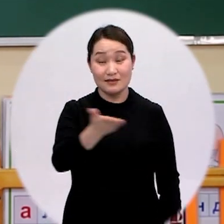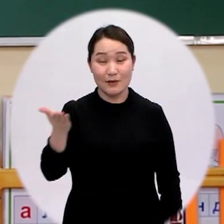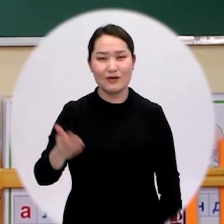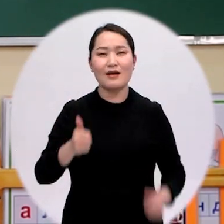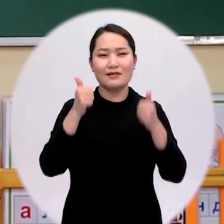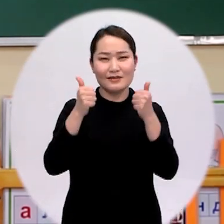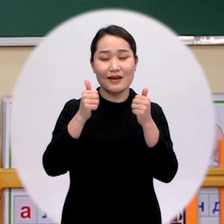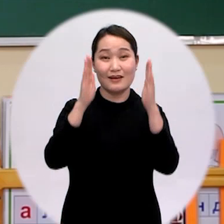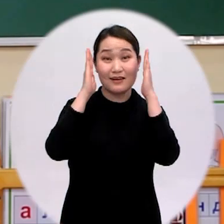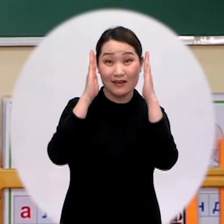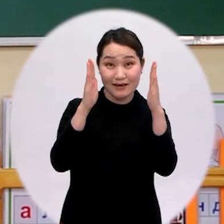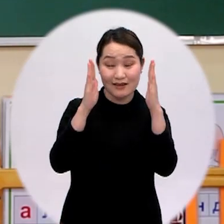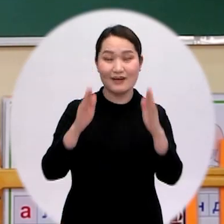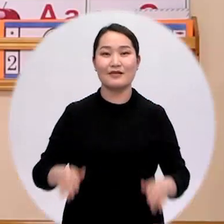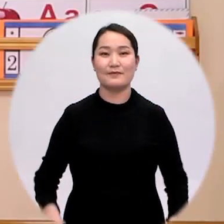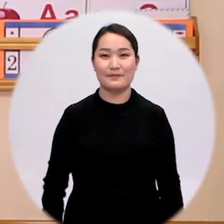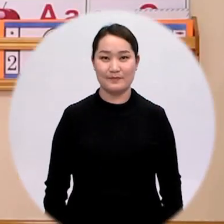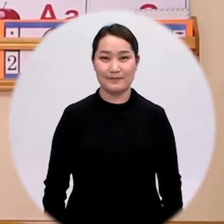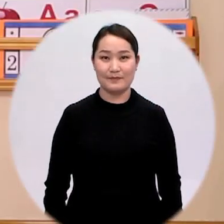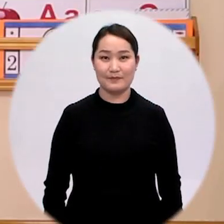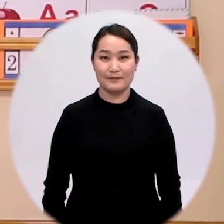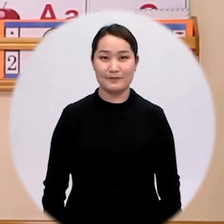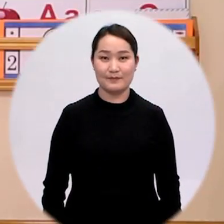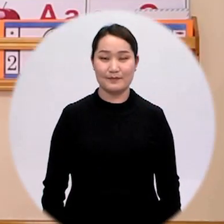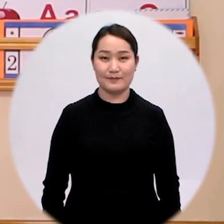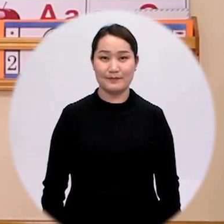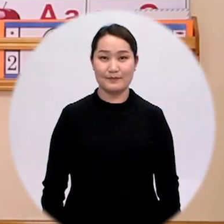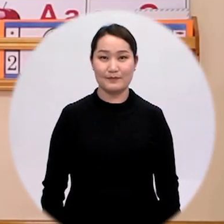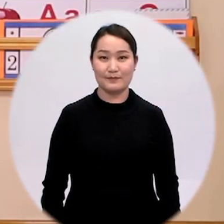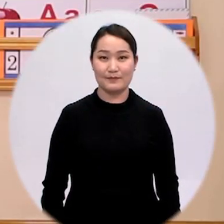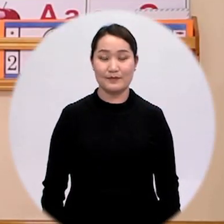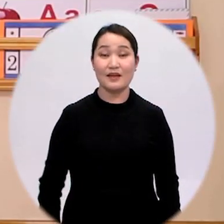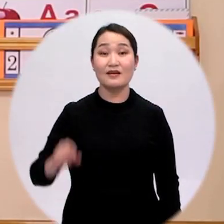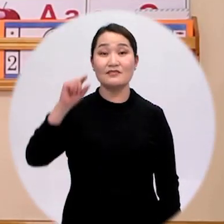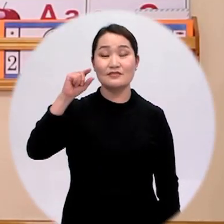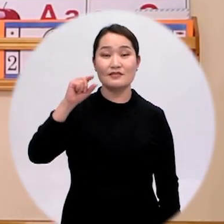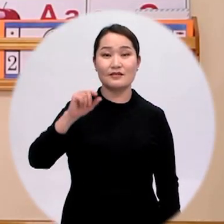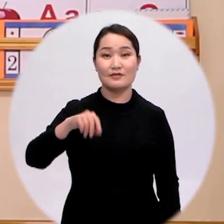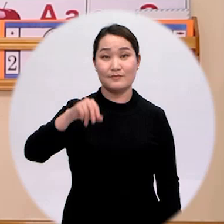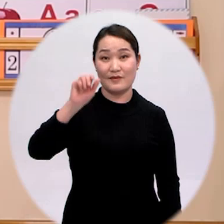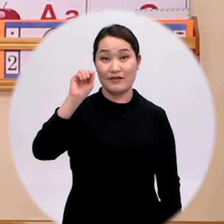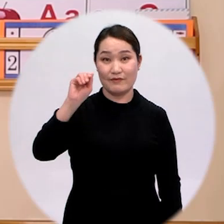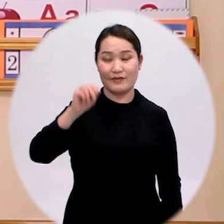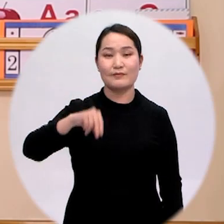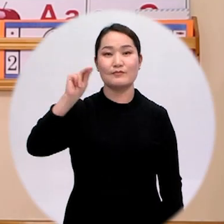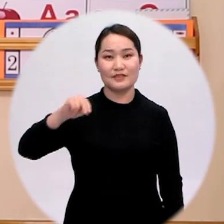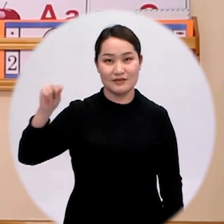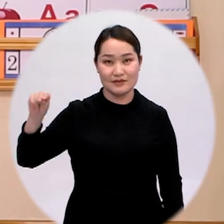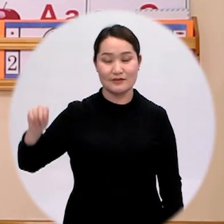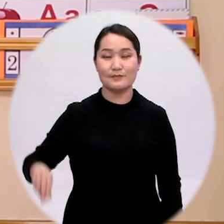сайн ажиглаарай. За, багш нь одоо бичмэл жижиг F үсгээ бичих гэж